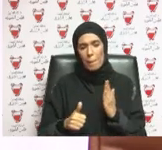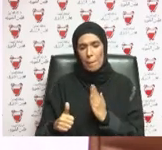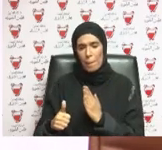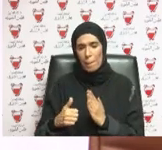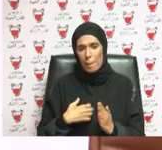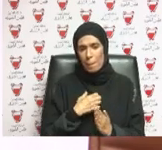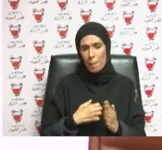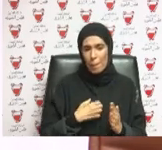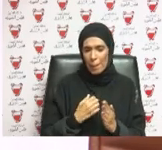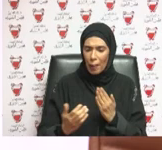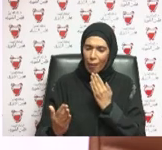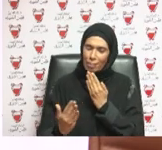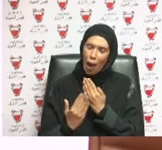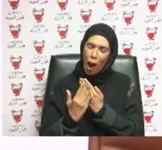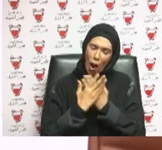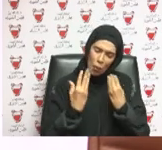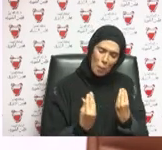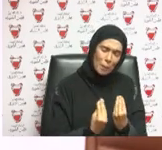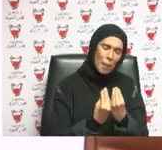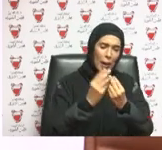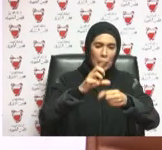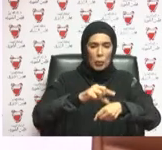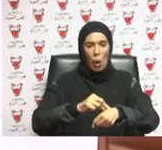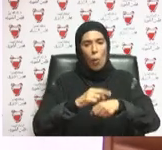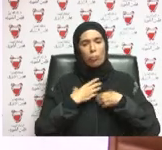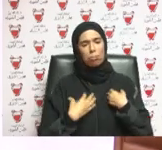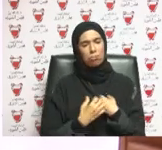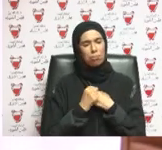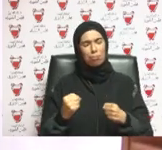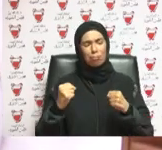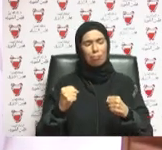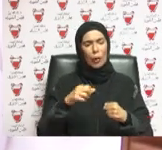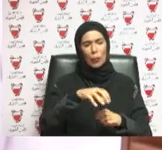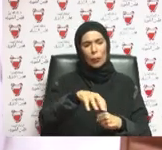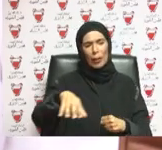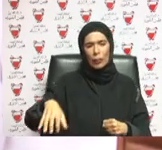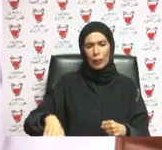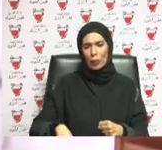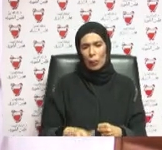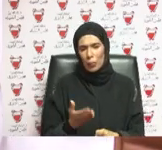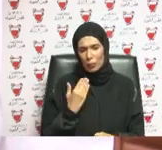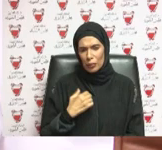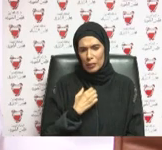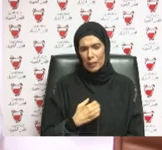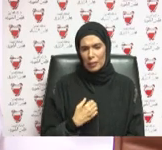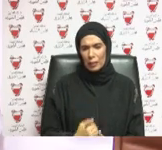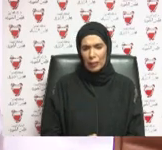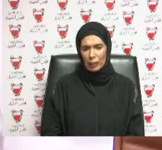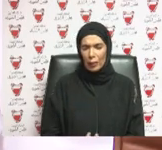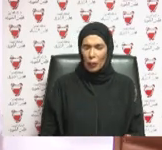فيهم هذا التقارب، هذا الحب اللي من الصعب يستشعر فيه في الدول اللي ما تحس في هذا